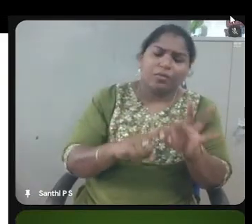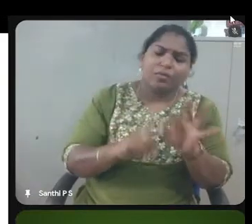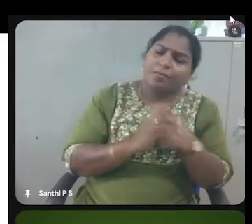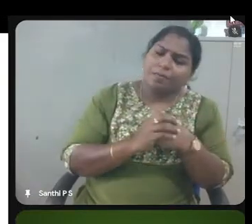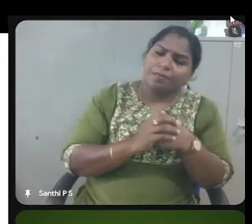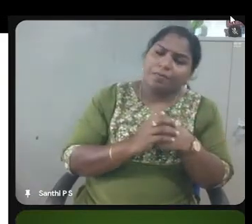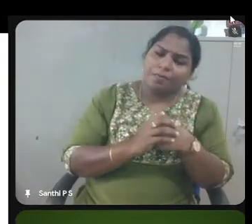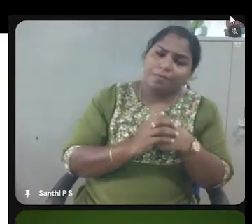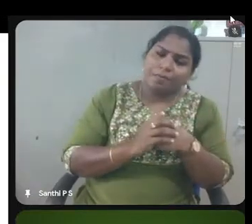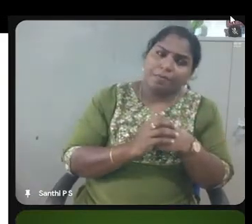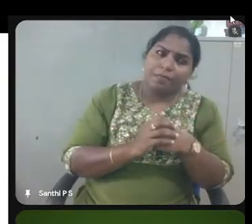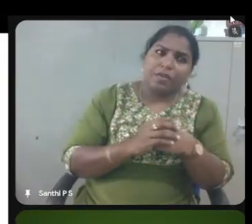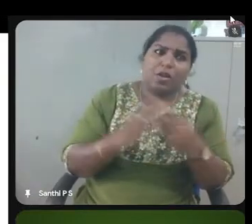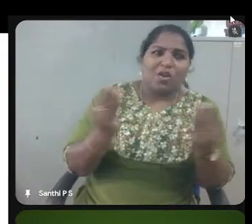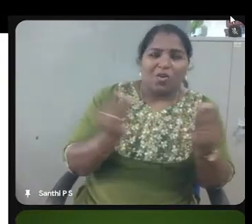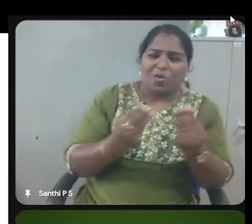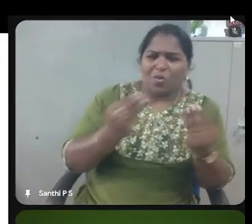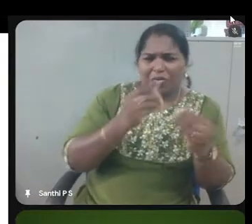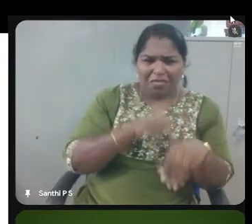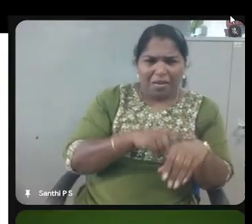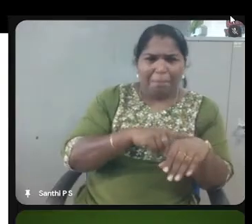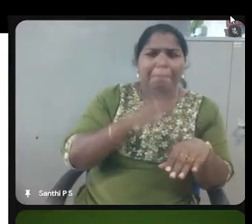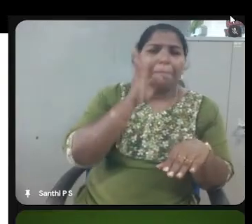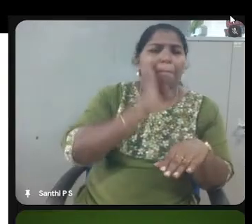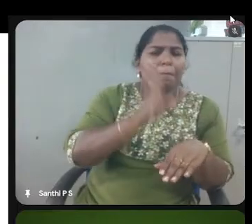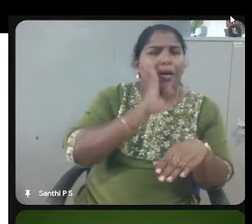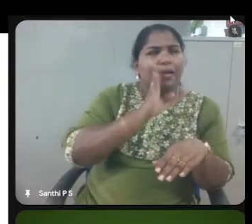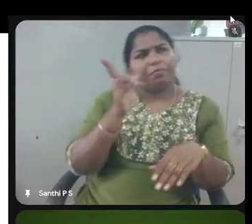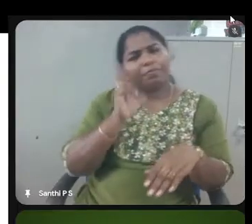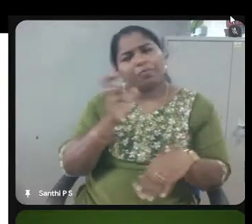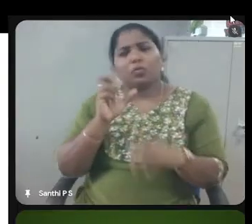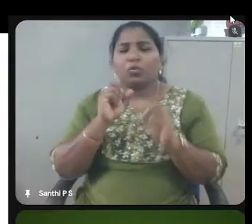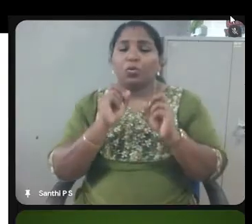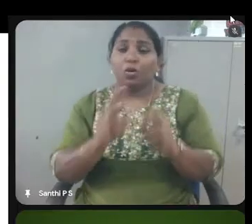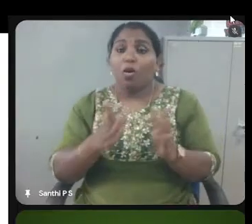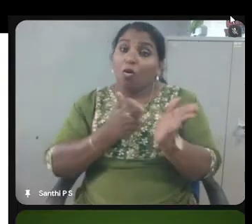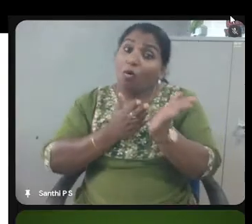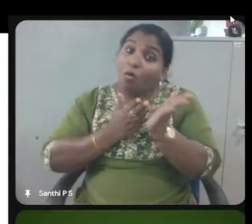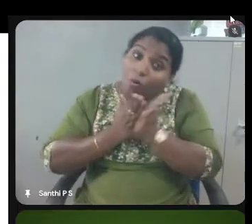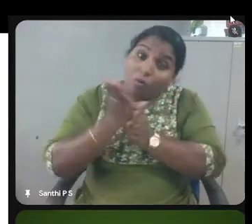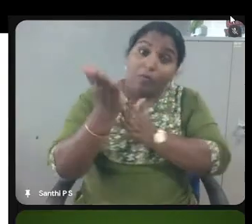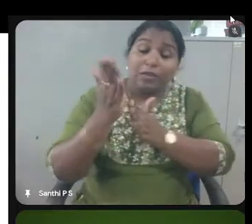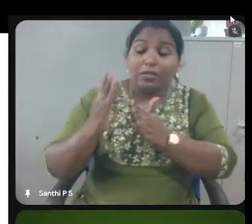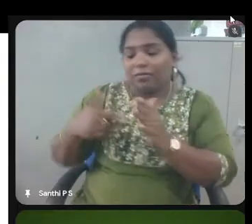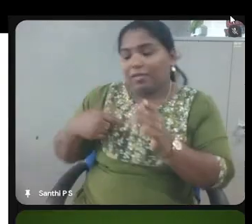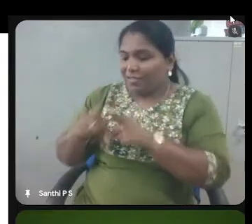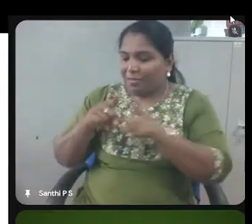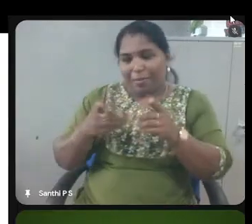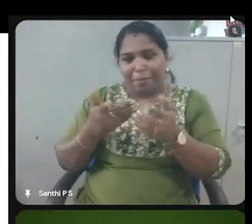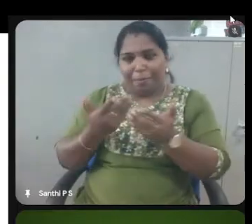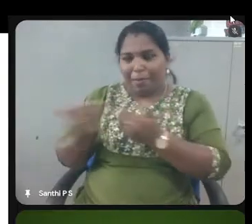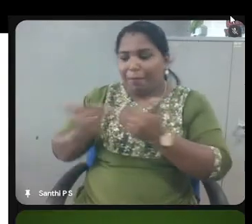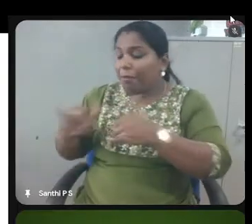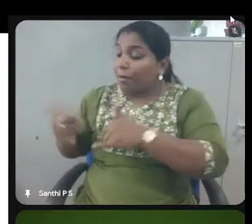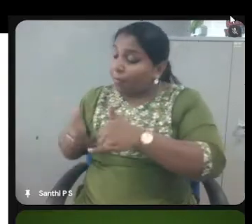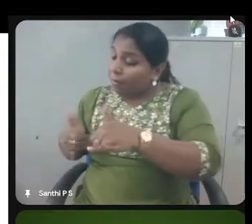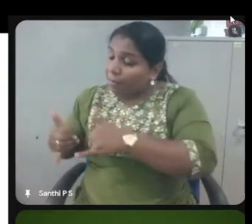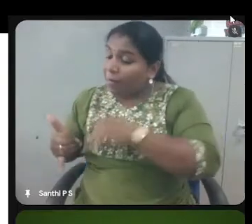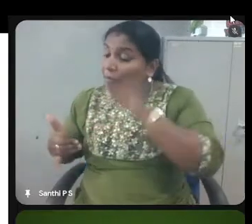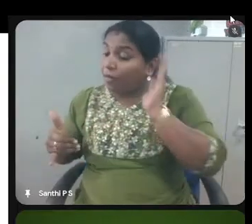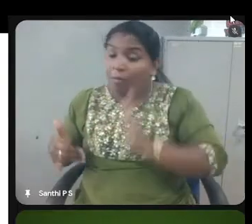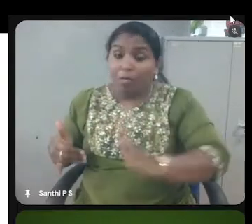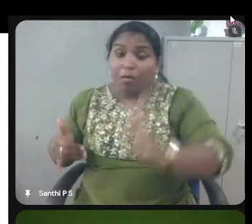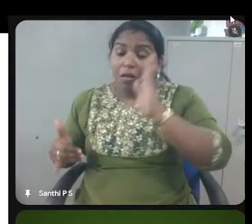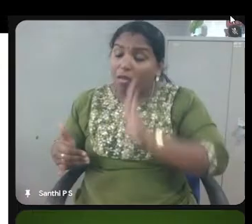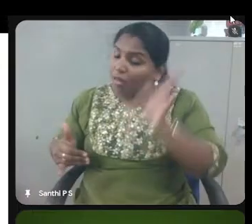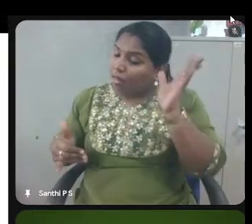ഇപ്പം എന്നുവെച്ചാൽ കുറച്ച് സമയം നമ്മൾ പാട്ട് കേൾക്കാൻ വേണ്ടി വയ്ക്കുന്ന കുഴപ്പമില്ല. പക്ഷെ എപ്പോഴും ബാക്ക്ഗ്രൗണ്ടില് അങ്ങനെ ഒരു ഇതുണ്ട് എന്നുണ്ടെങ്കിൽ അത് നമുക്ക് ചെറിയ